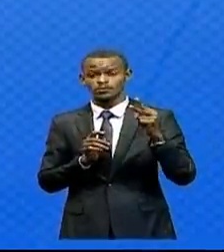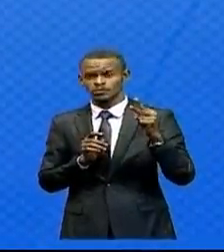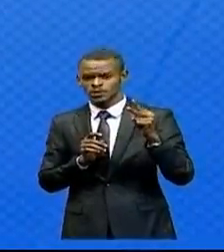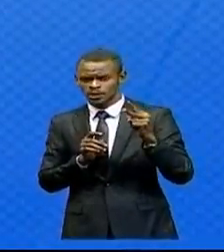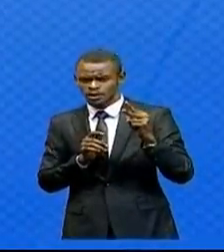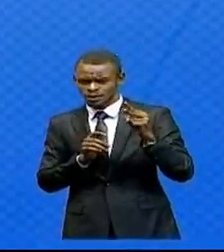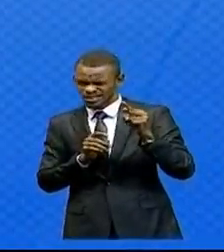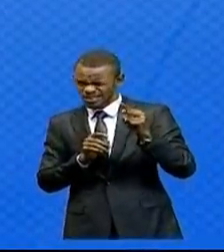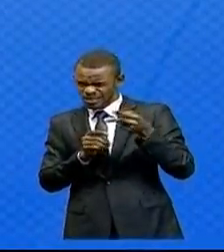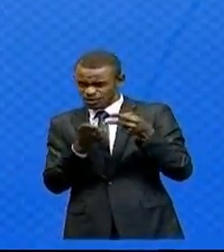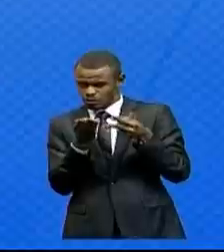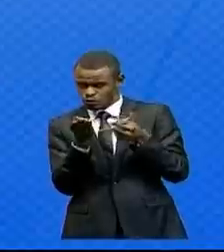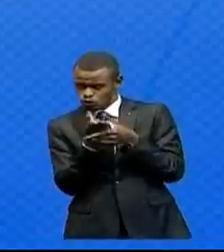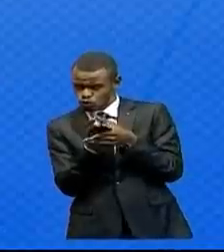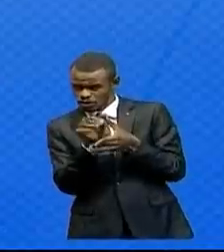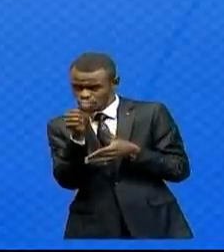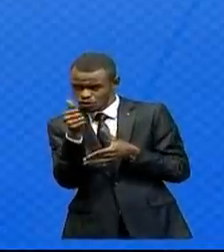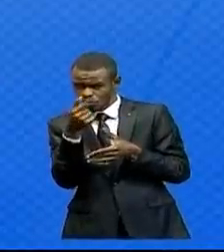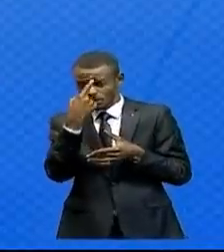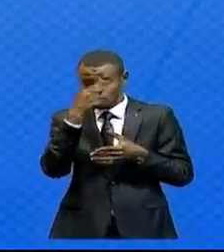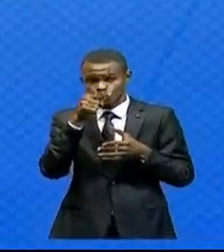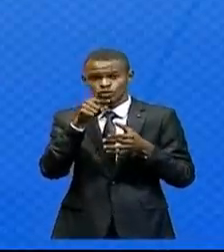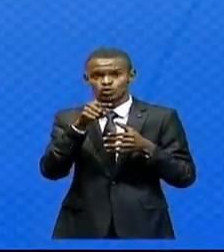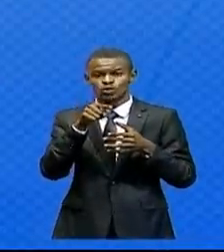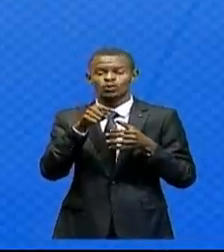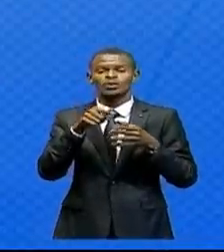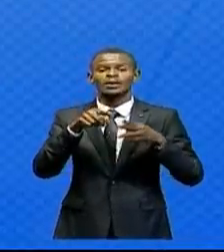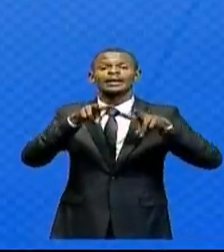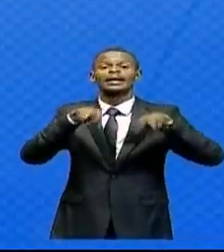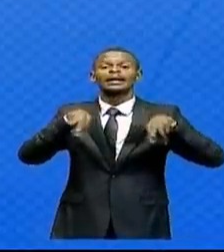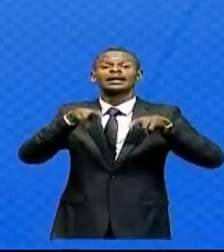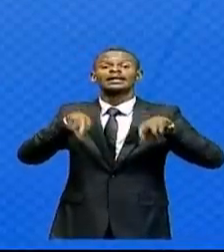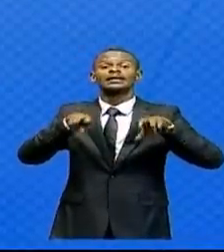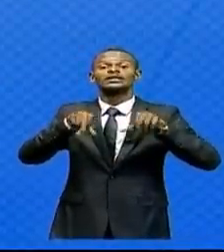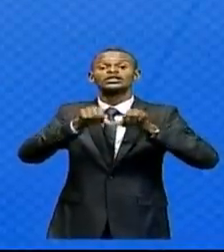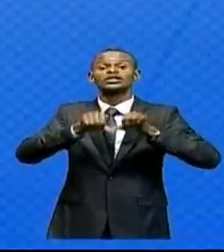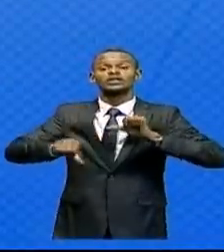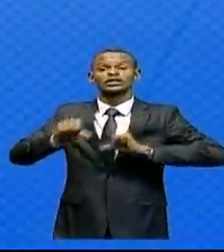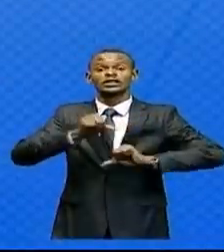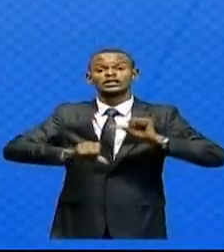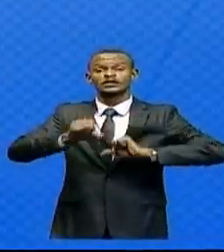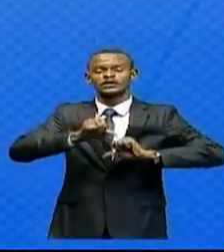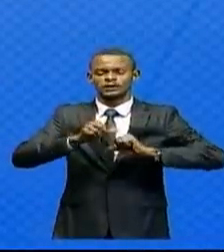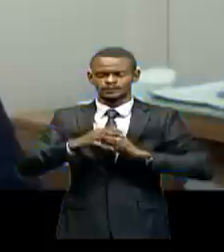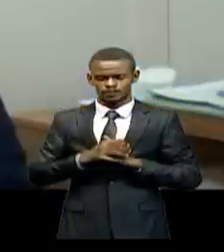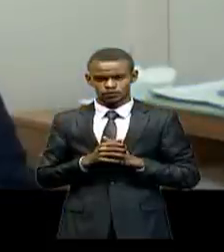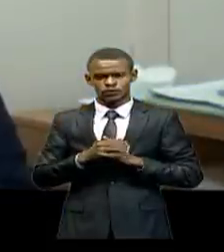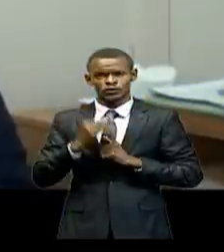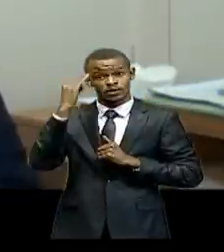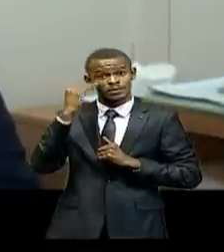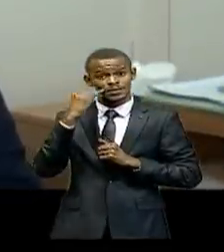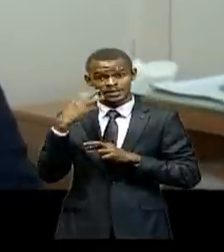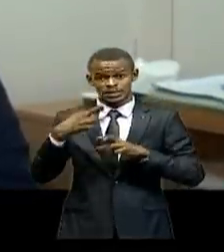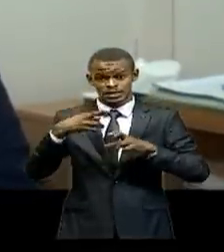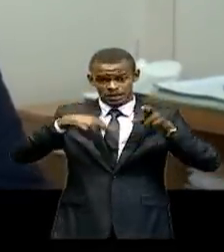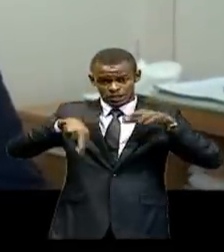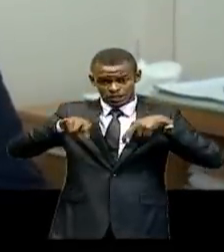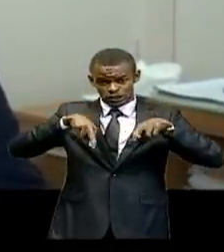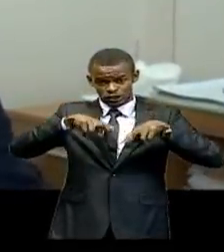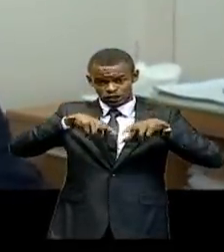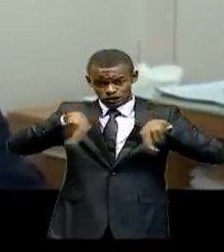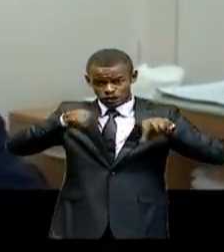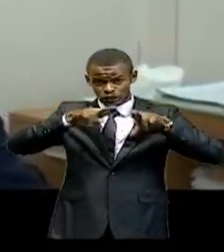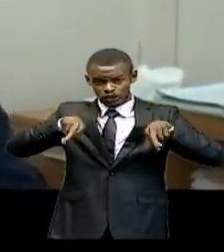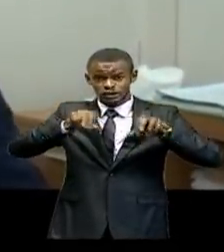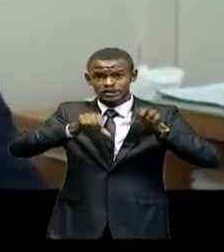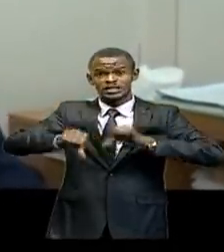dossiers liés à la recherche scientifique. Le ministre de la Recherche scientifique et Innovation technologique a présenté deux